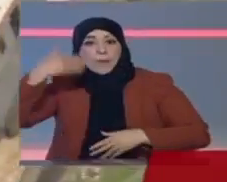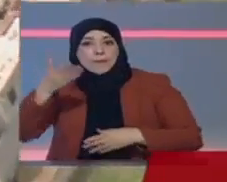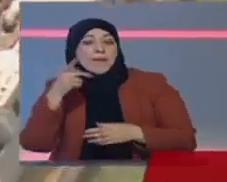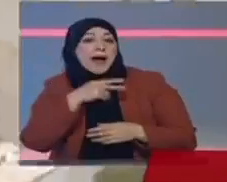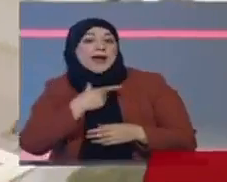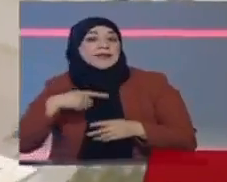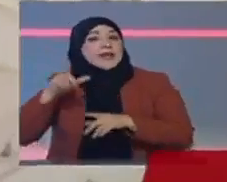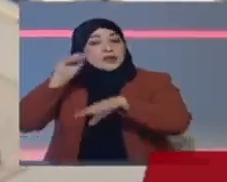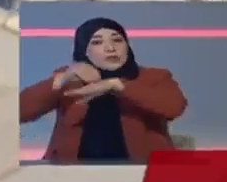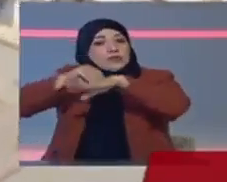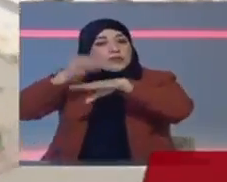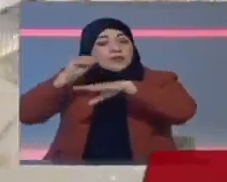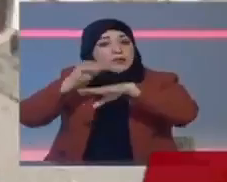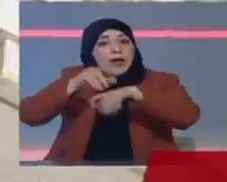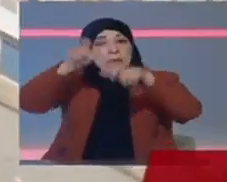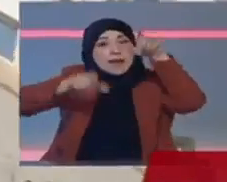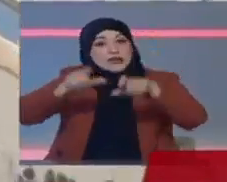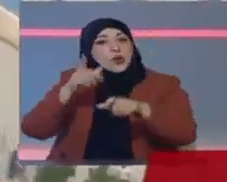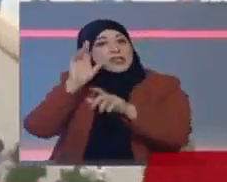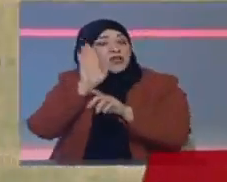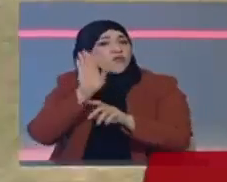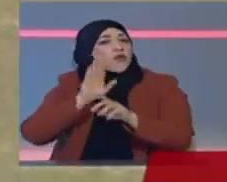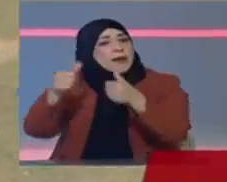المواطنين التزام منازلهم